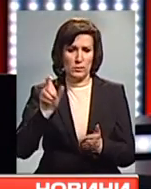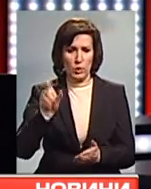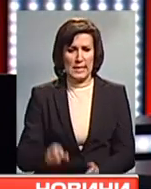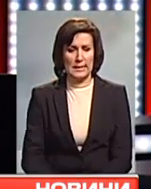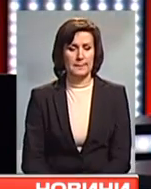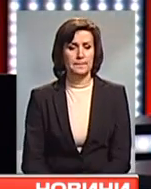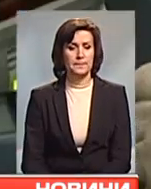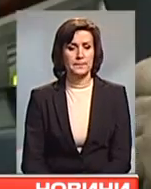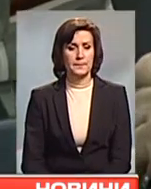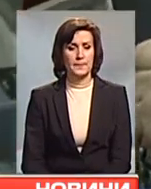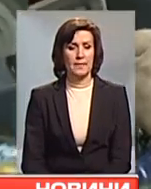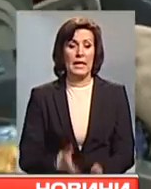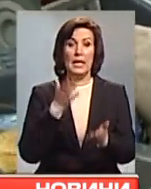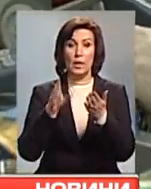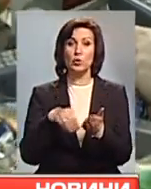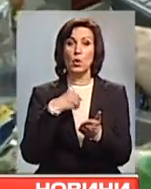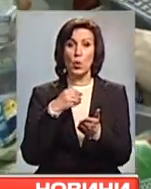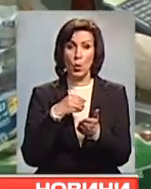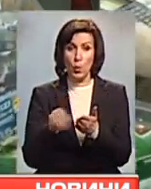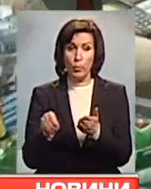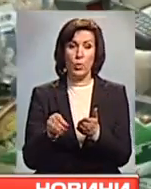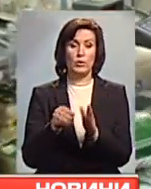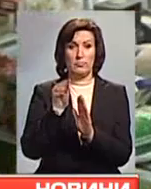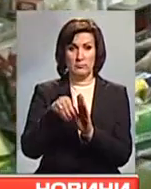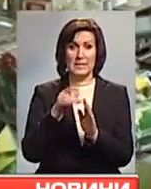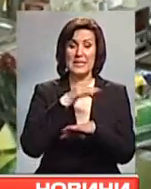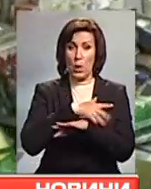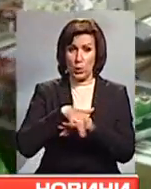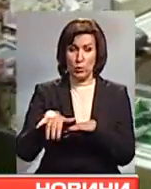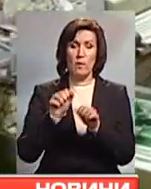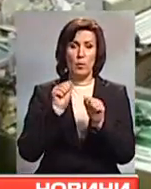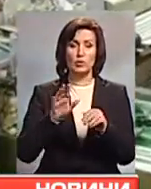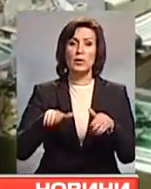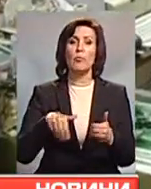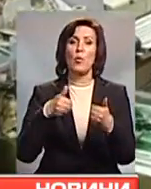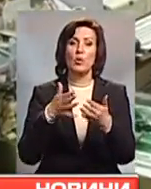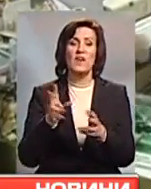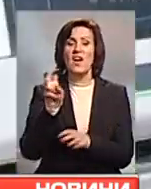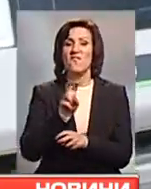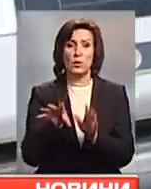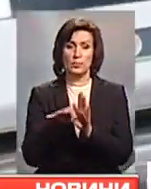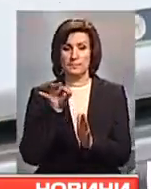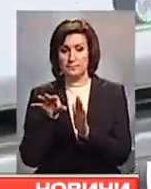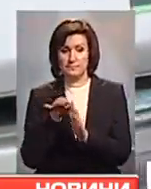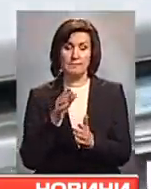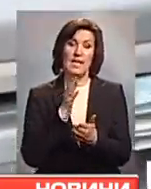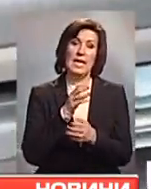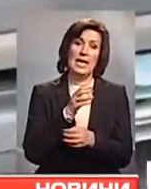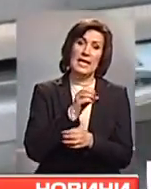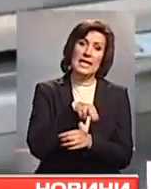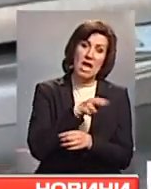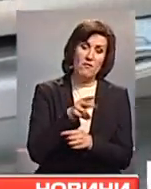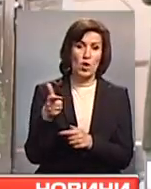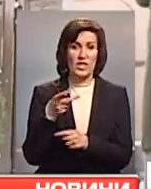Ковтун. Якщо ви купуєте товар чи знімаєте готівку за кордоном, вам можуть запропонувати валюту на вибір. Приміром, євро чи